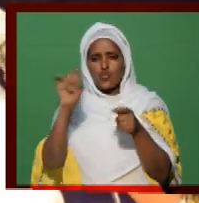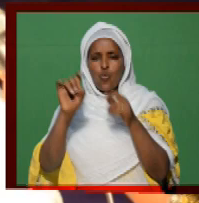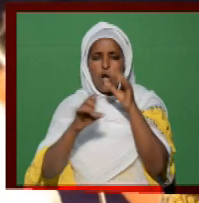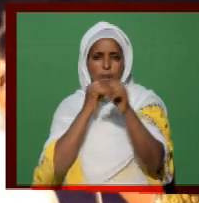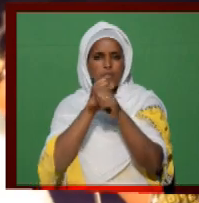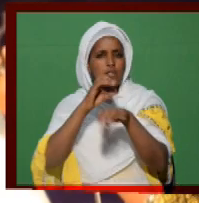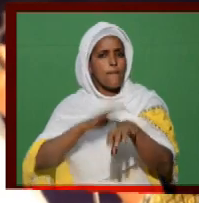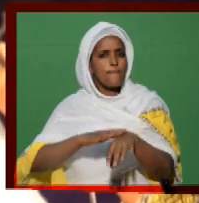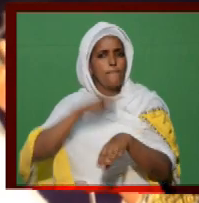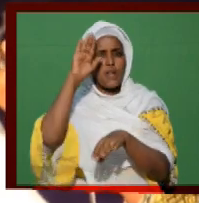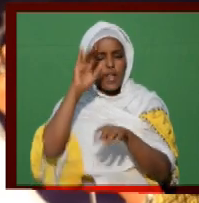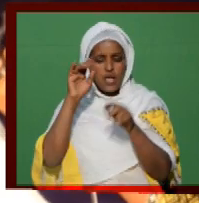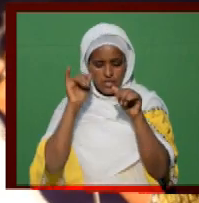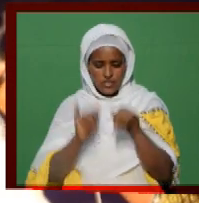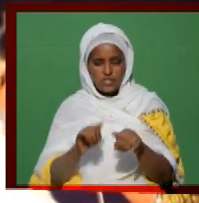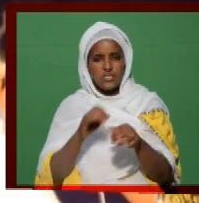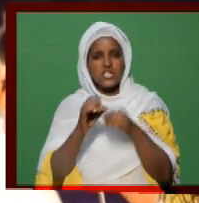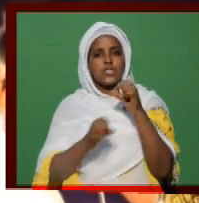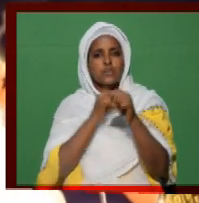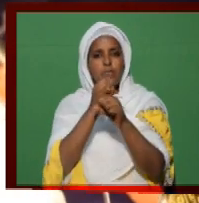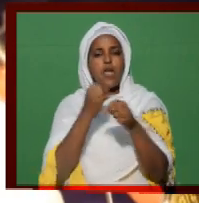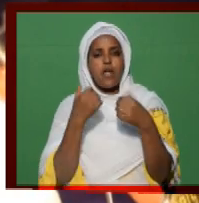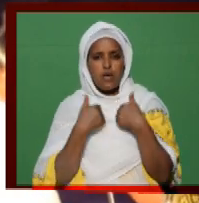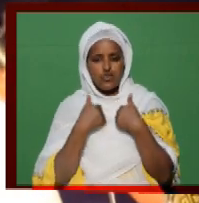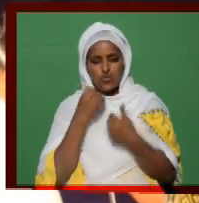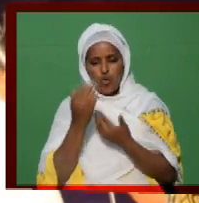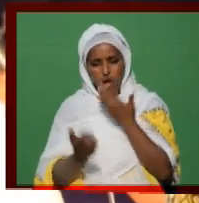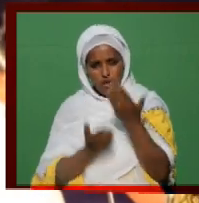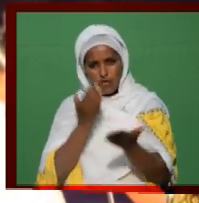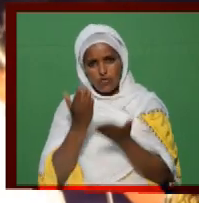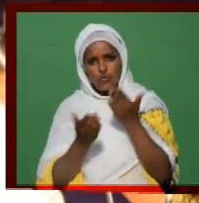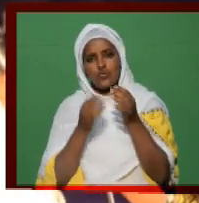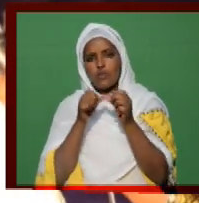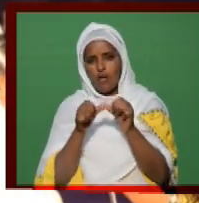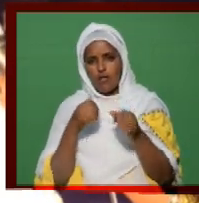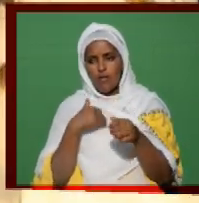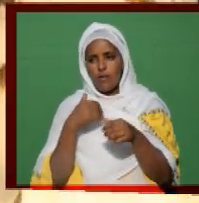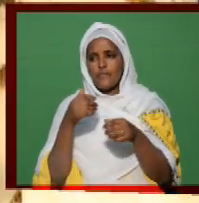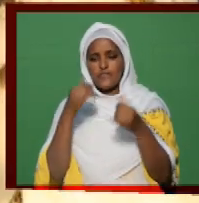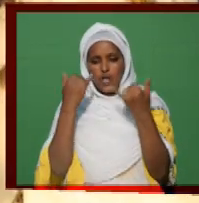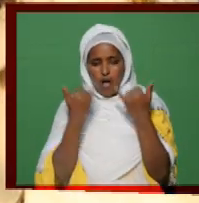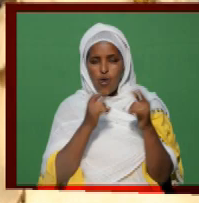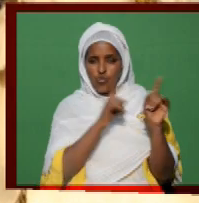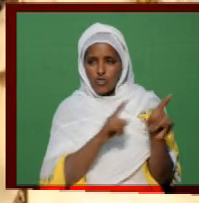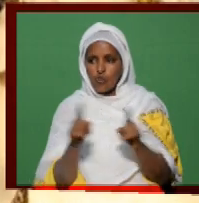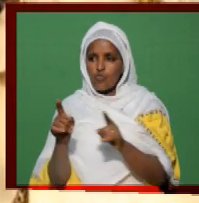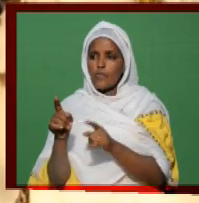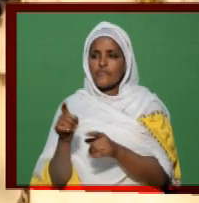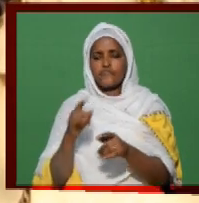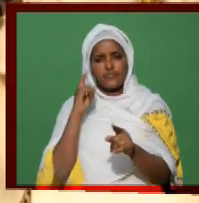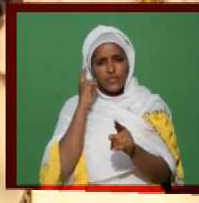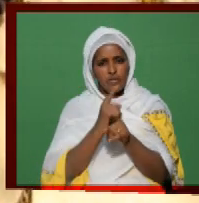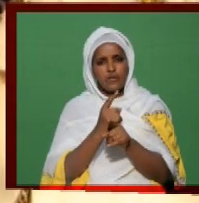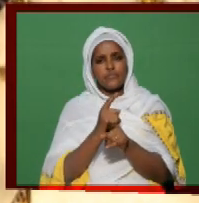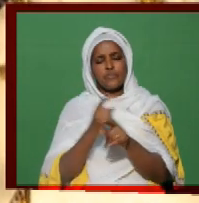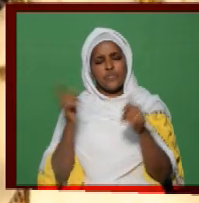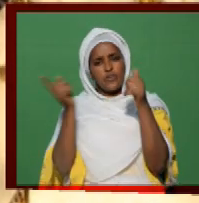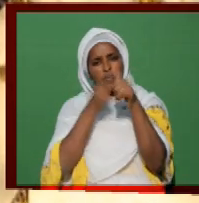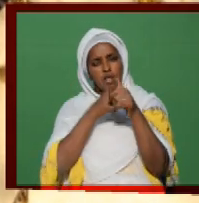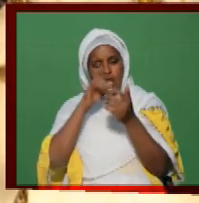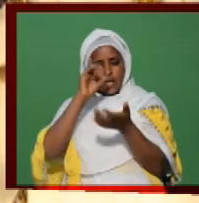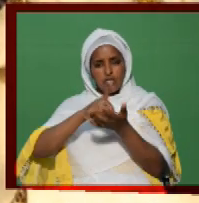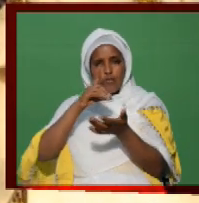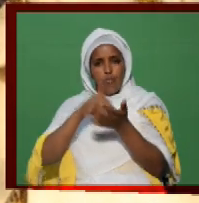ወደ ከመቶ ዓመት በላይ እዚህ እድሜ ያላቸው አገልግለውበታል እና አሁን ደግሞ እርግጥ